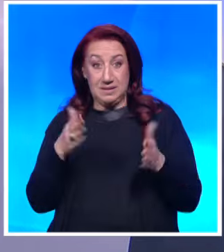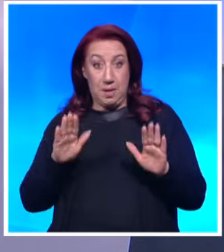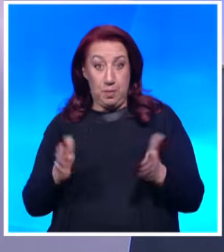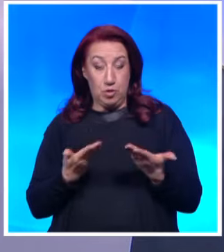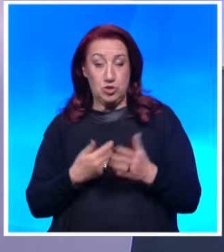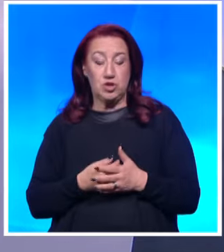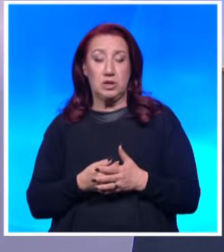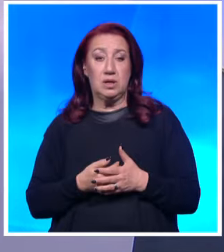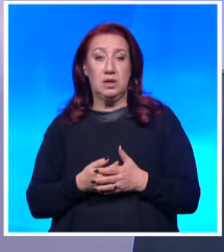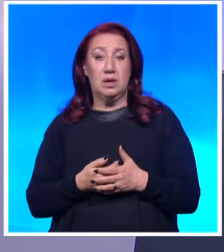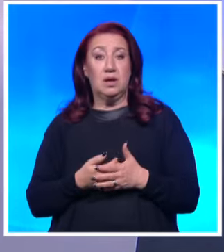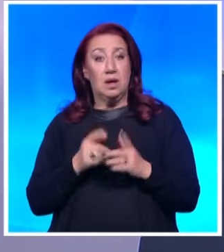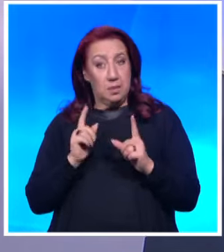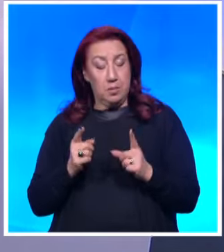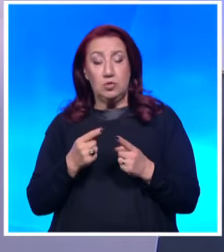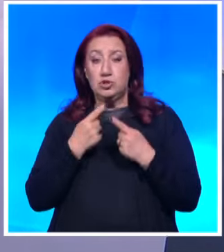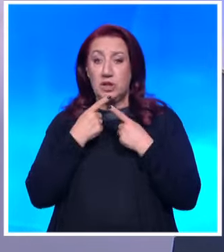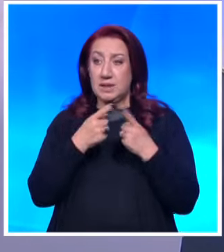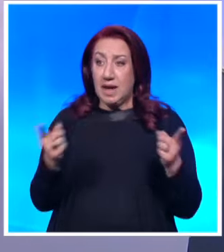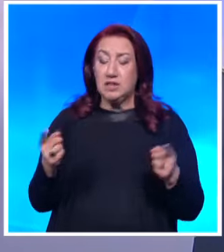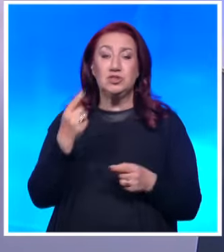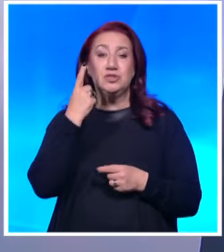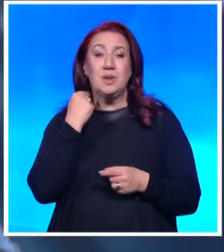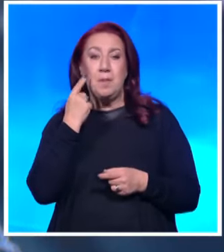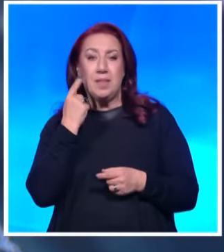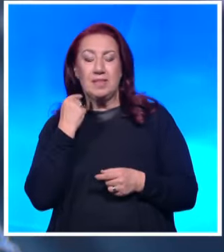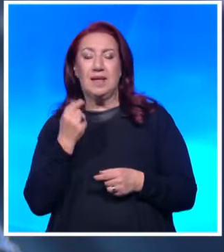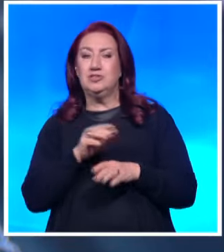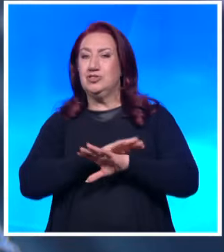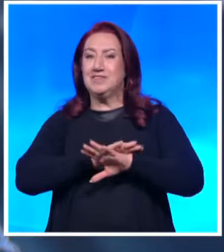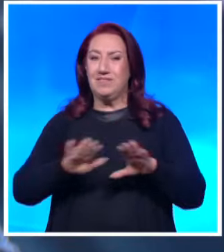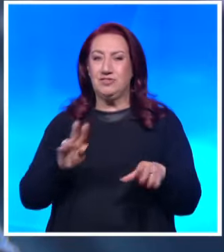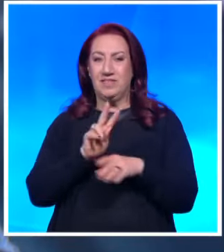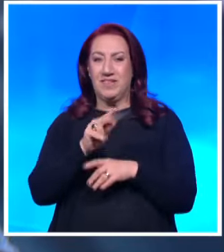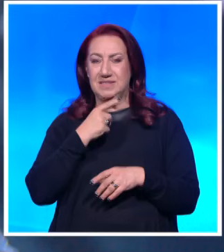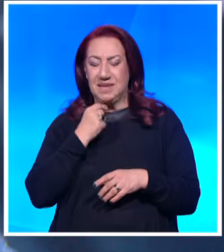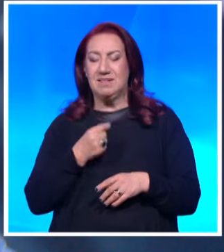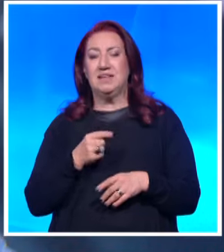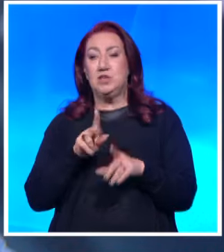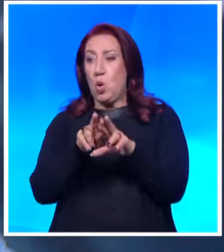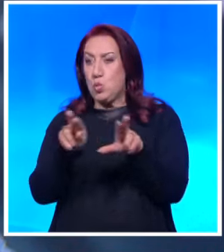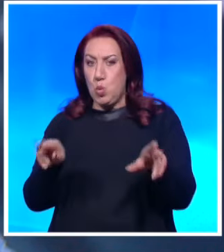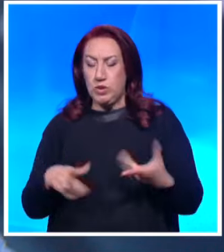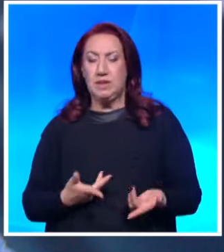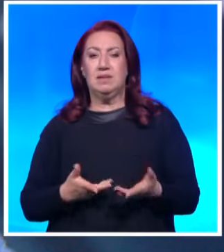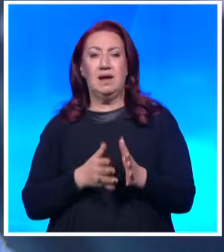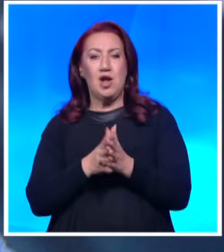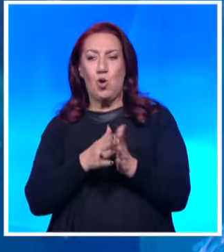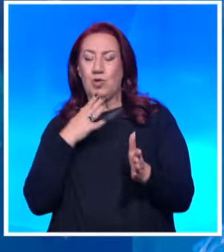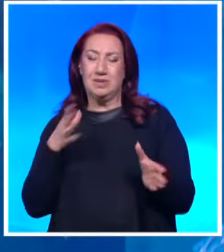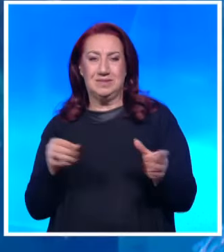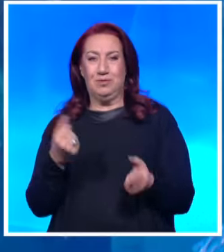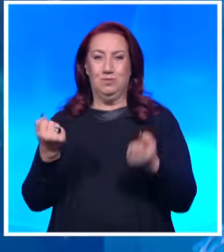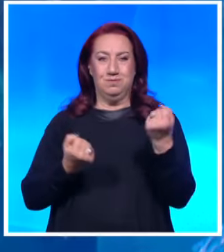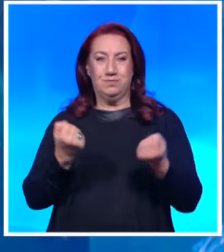възможност да се обърнете към завършващите младежи, техните родители, хората, които ще ги придружават на това емоционално, по принцип,